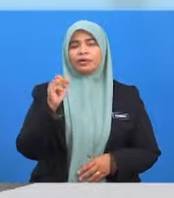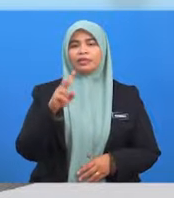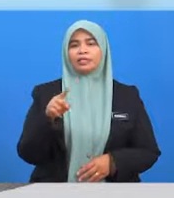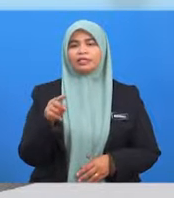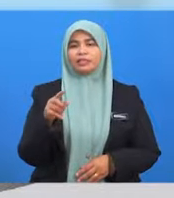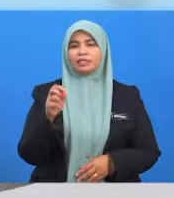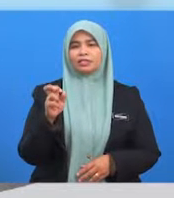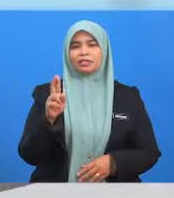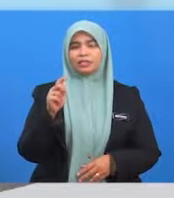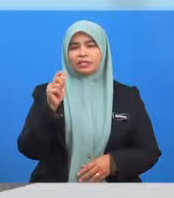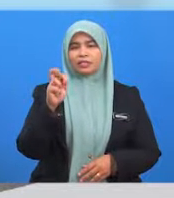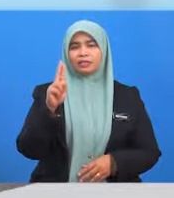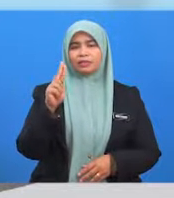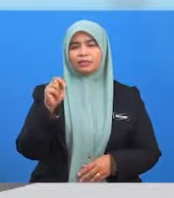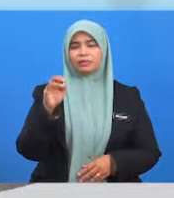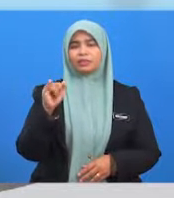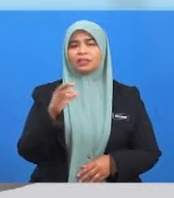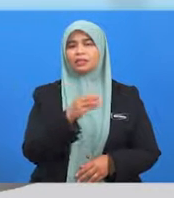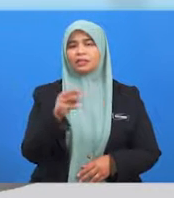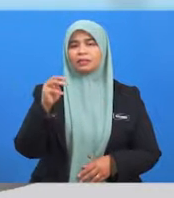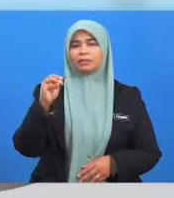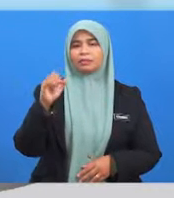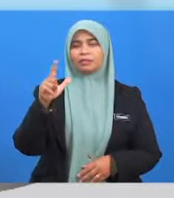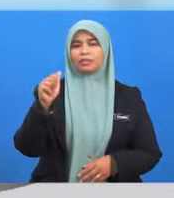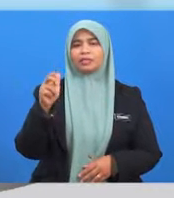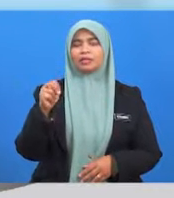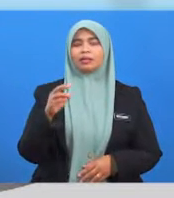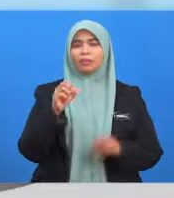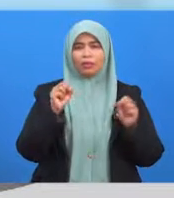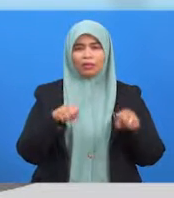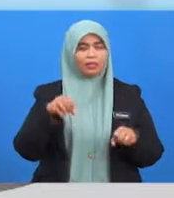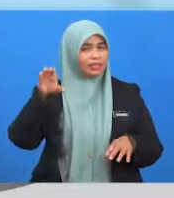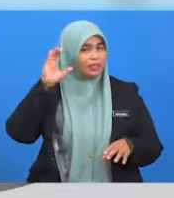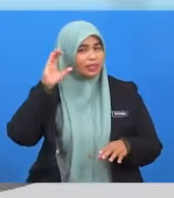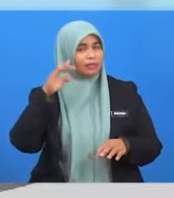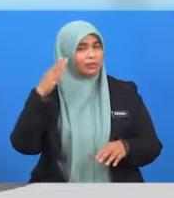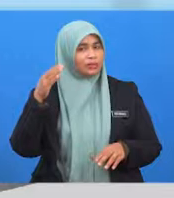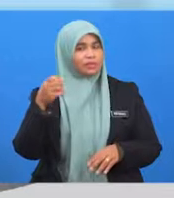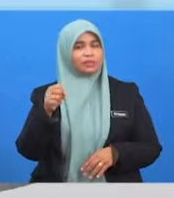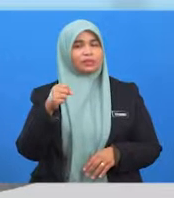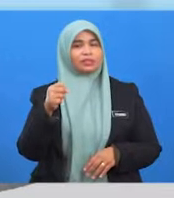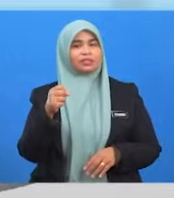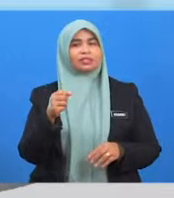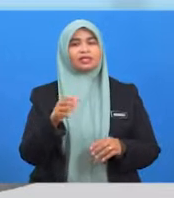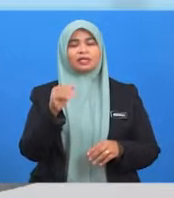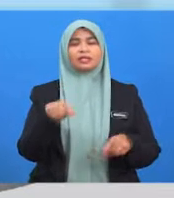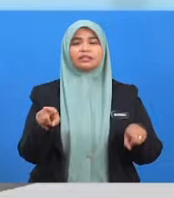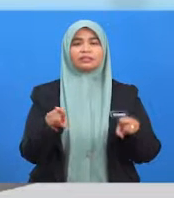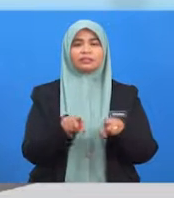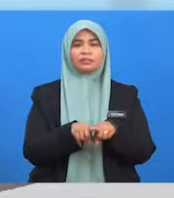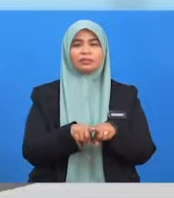Teruni dan Melan boleh mendengar bunyi loceng penjual aiskrim yang